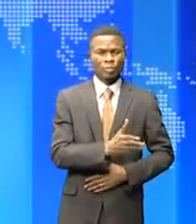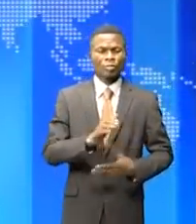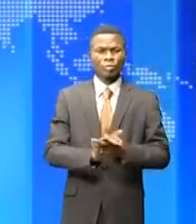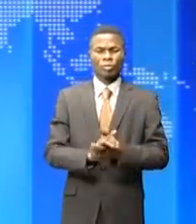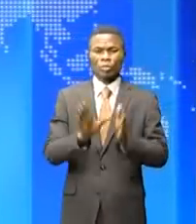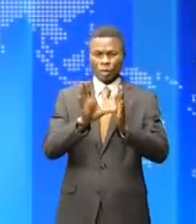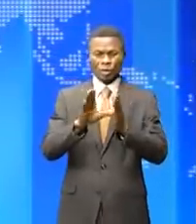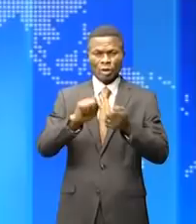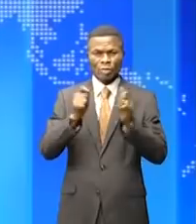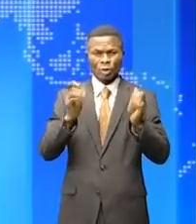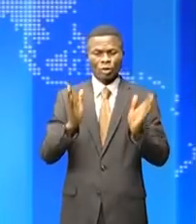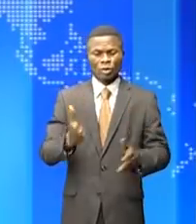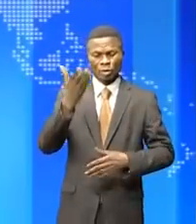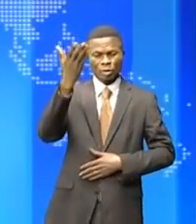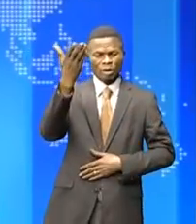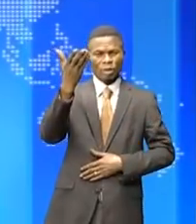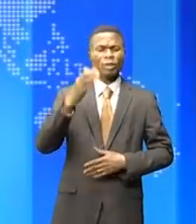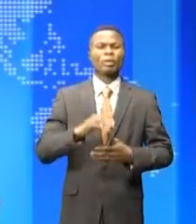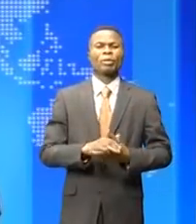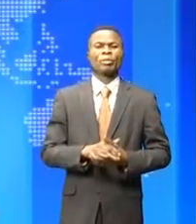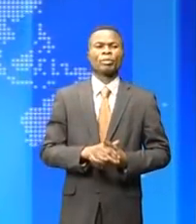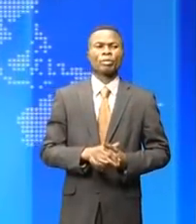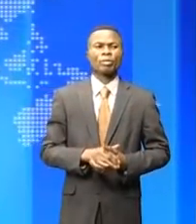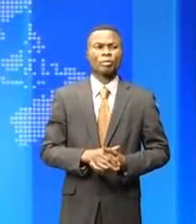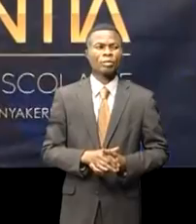reportage signé pierre qui bat besson